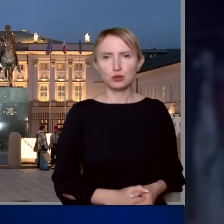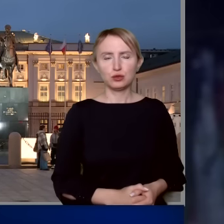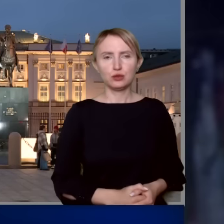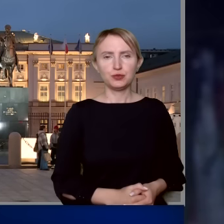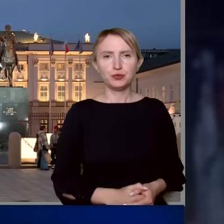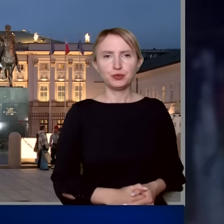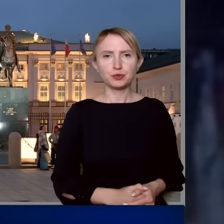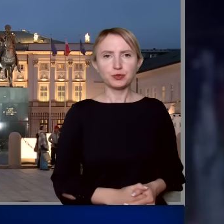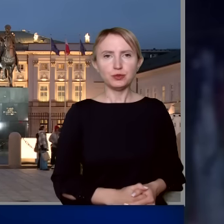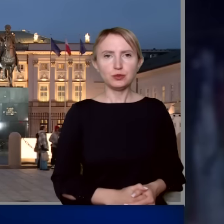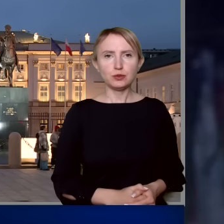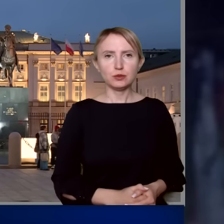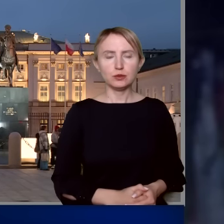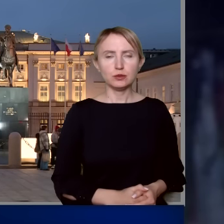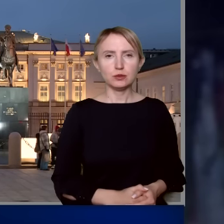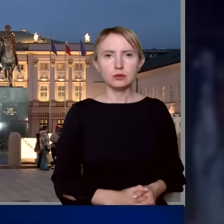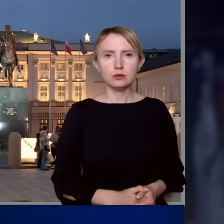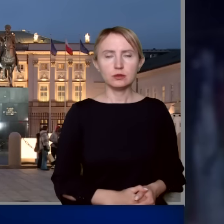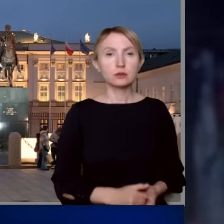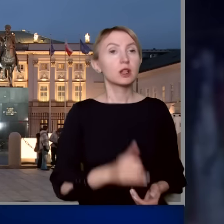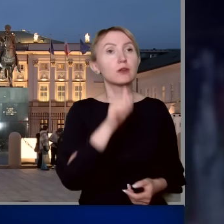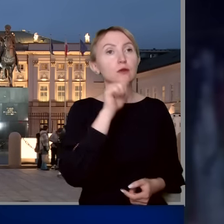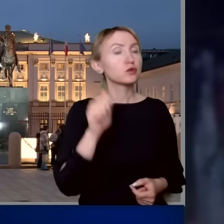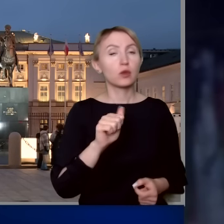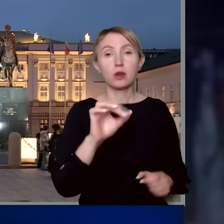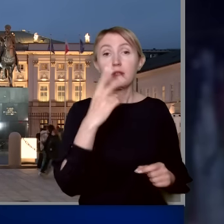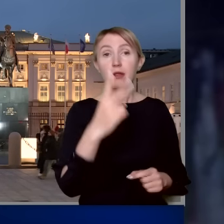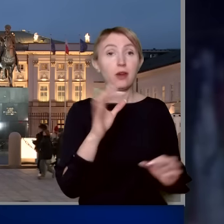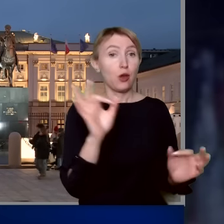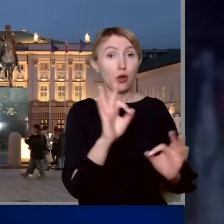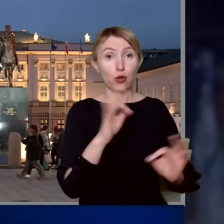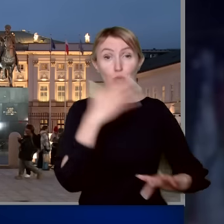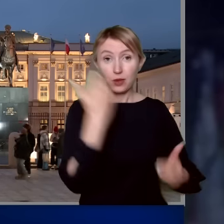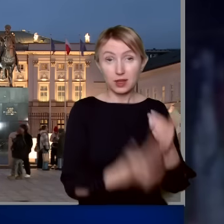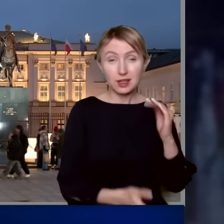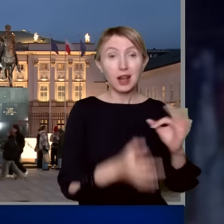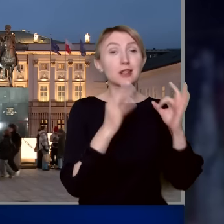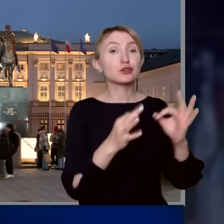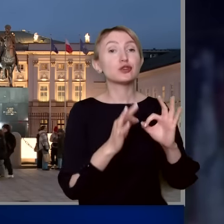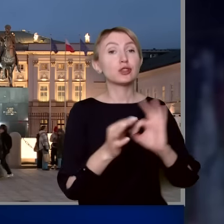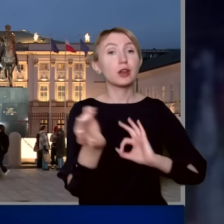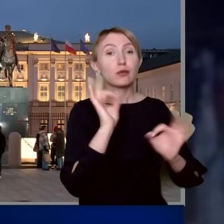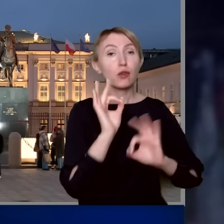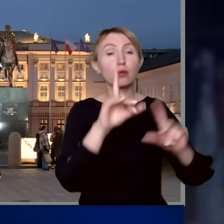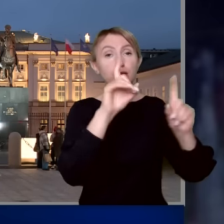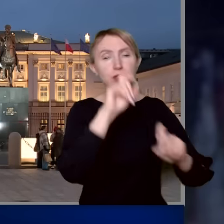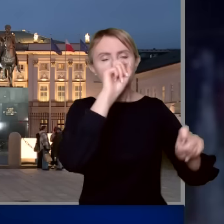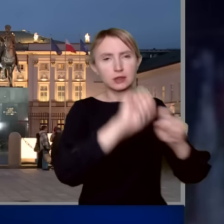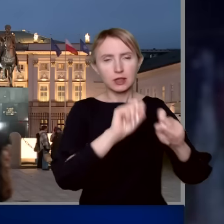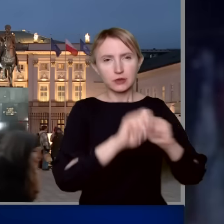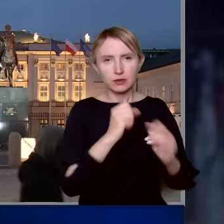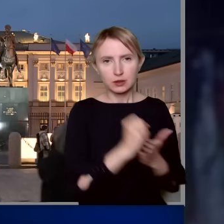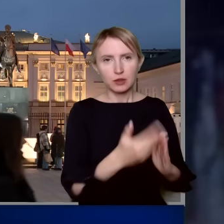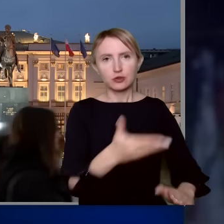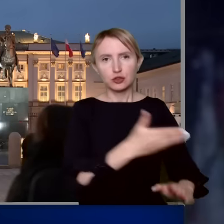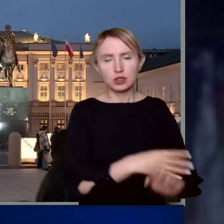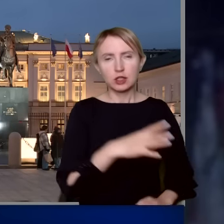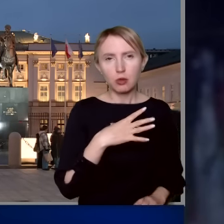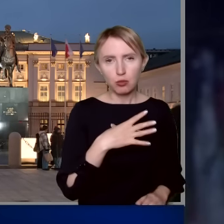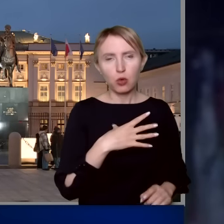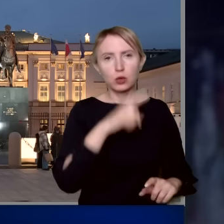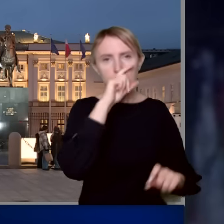Także powtarzam, ponieśli wczoraj dwie sromotne porażki. Dzisiaj informacja o wszczęciu śledztwa w tej sprawie. Wcześniej przypomnę,